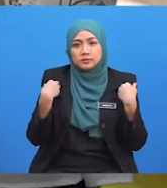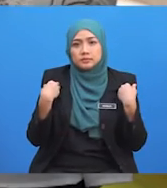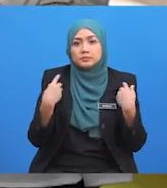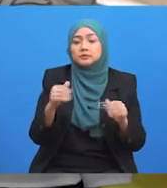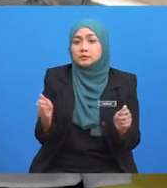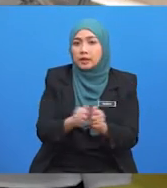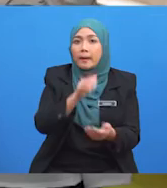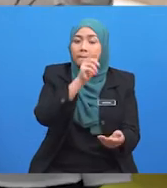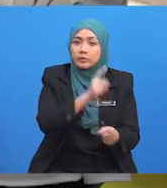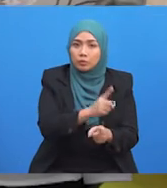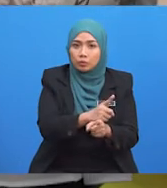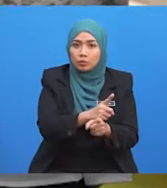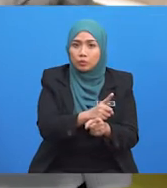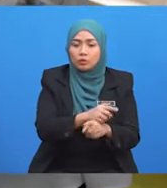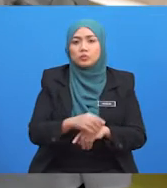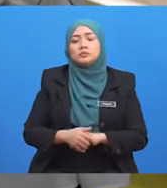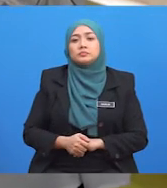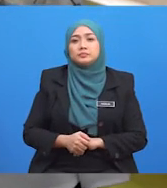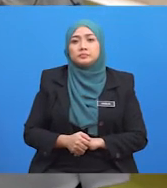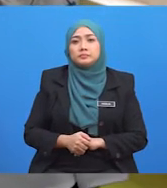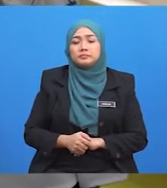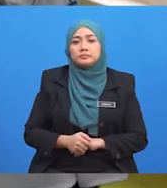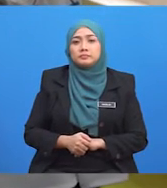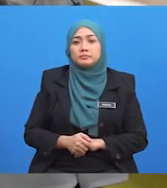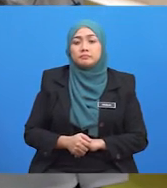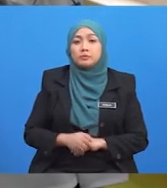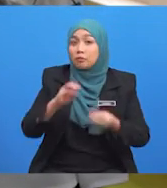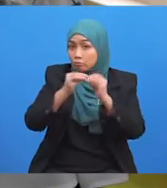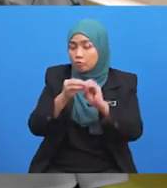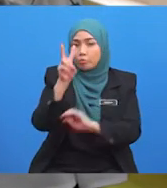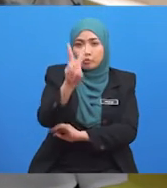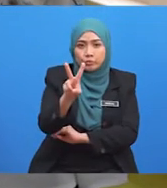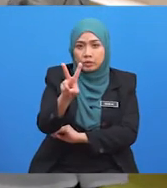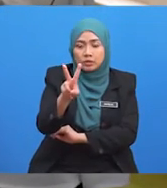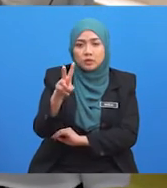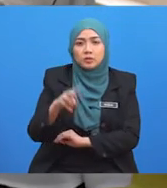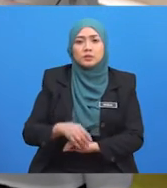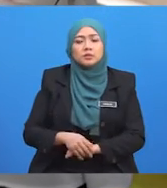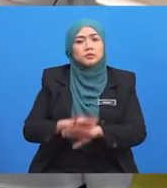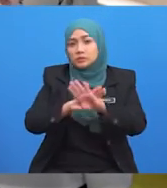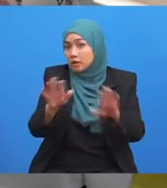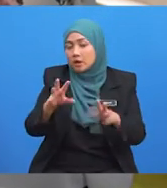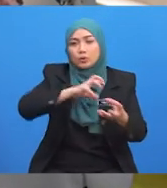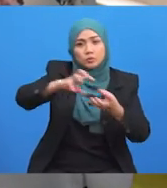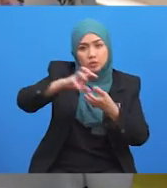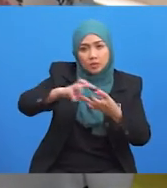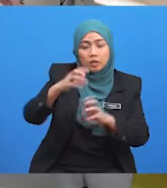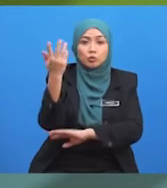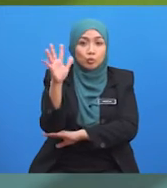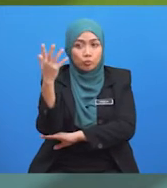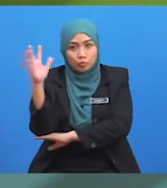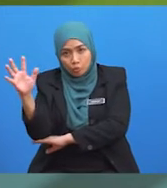mengelakkan alam sekitar tercemar. Cara kedua adalah tidak merosakkan